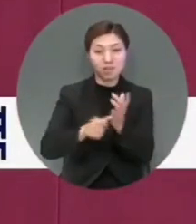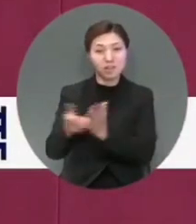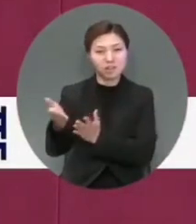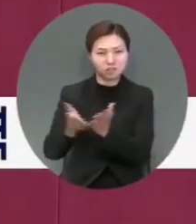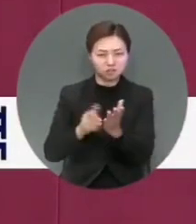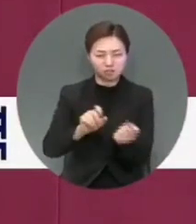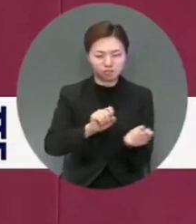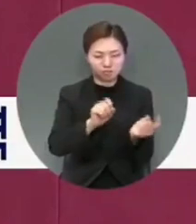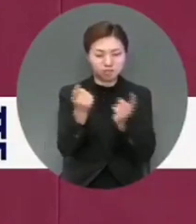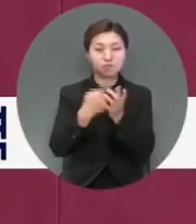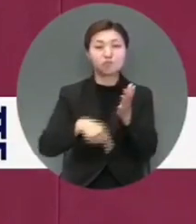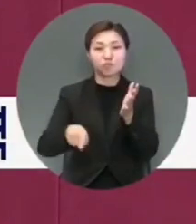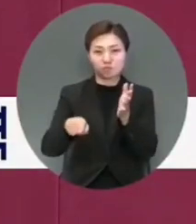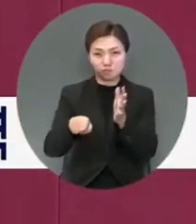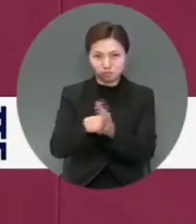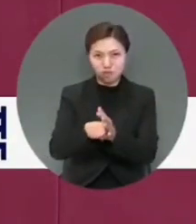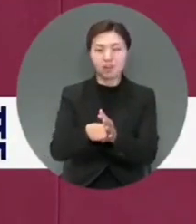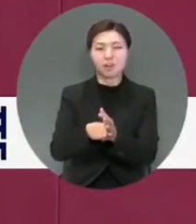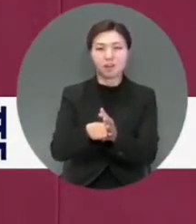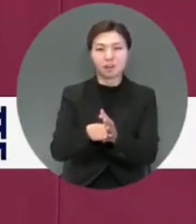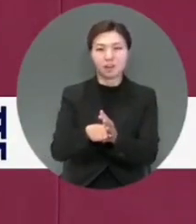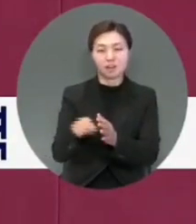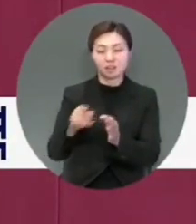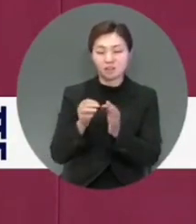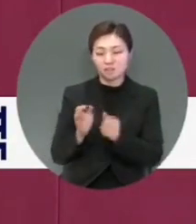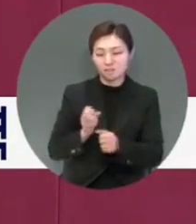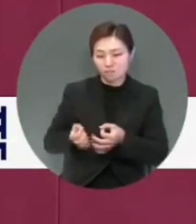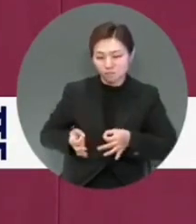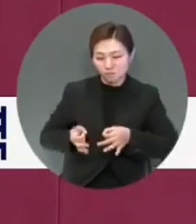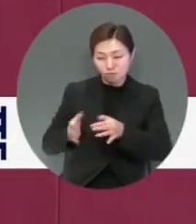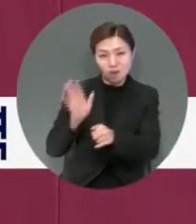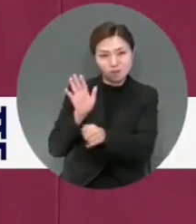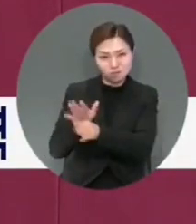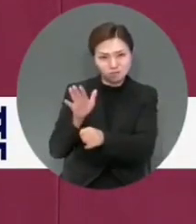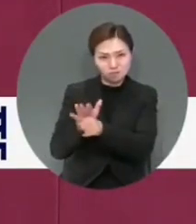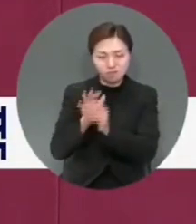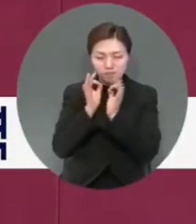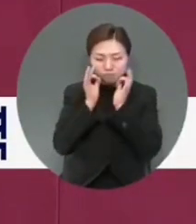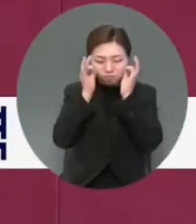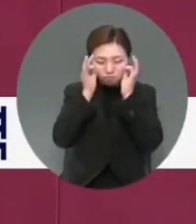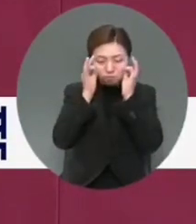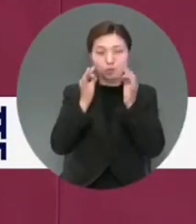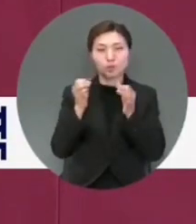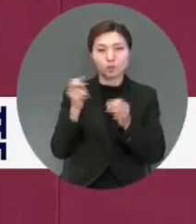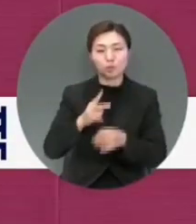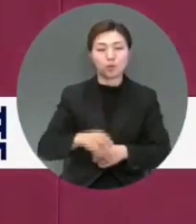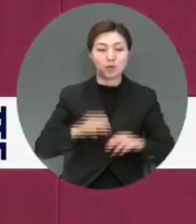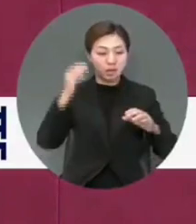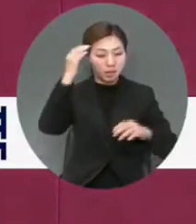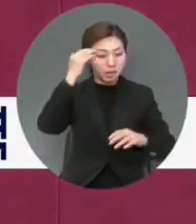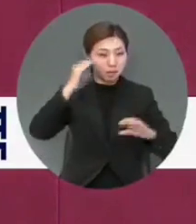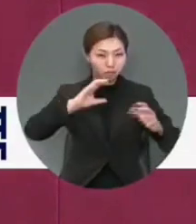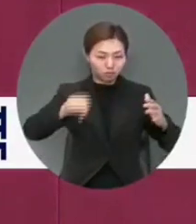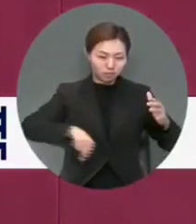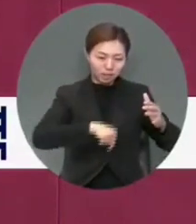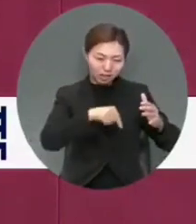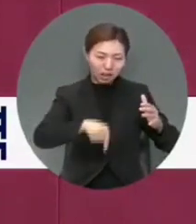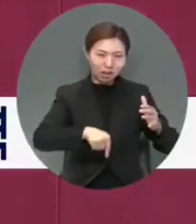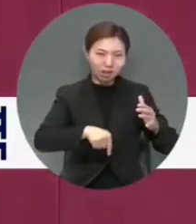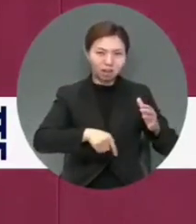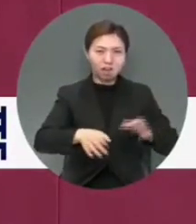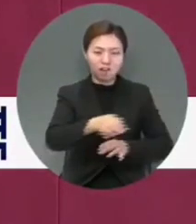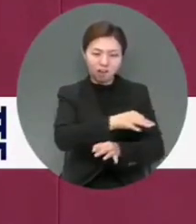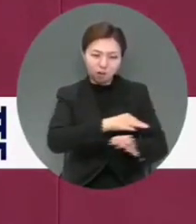및 투자 확대 노력을 강화하고 내수 회복에도 주력하겠습니다. 그간 부진했던